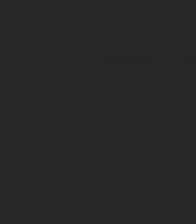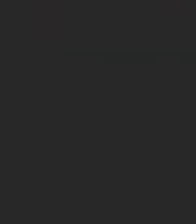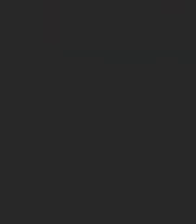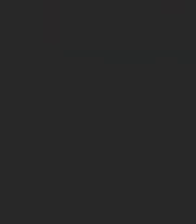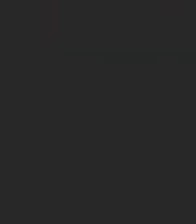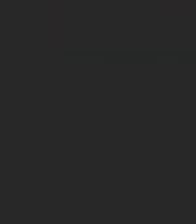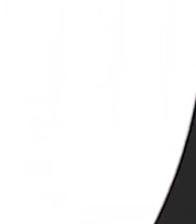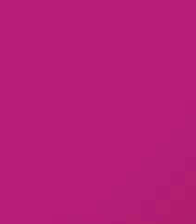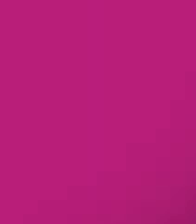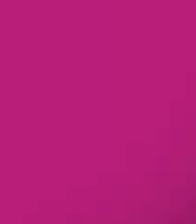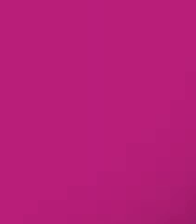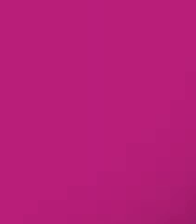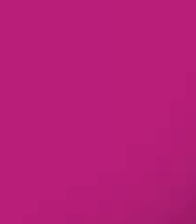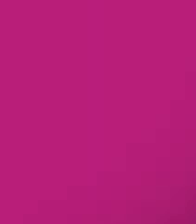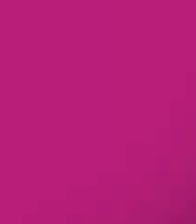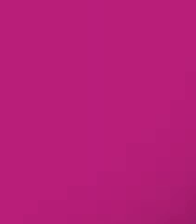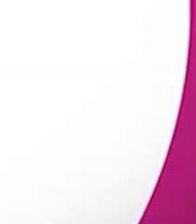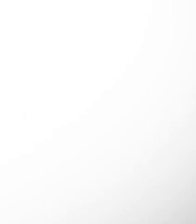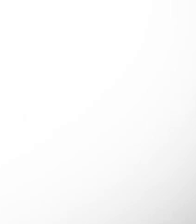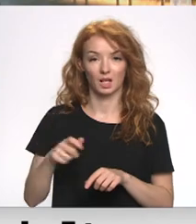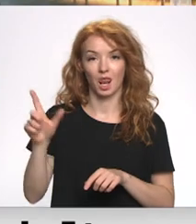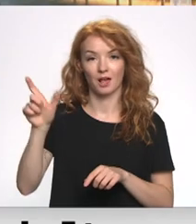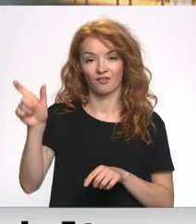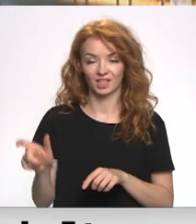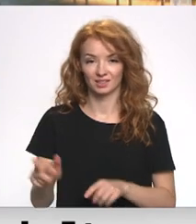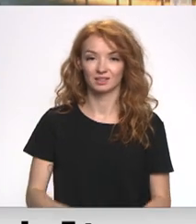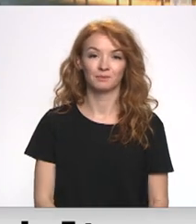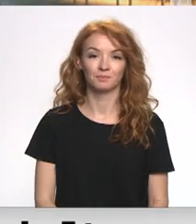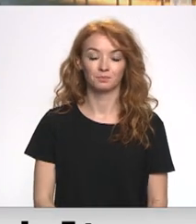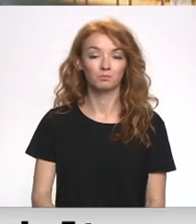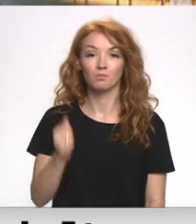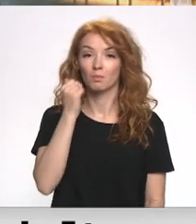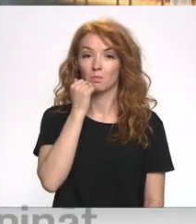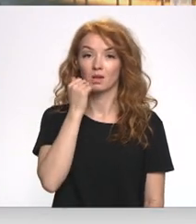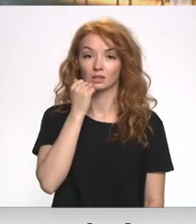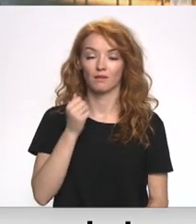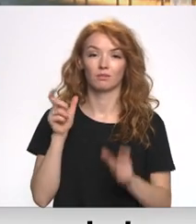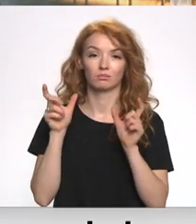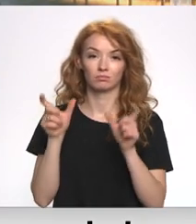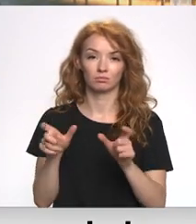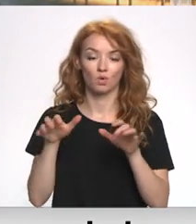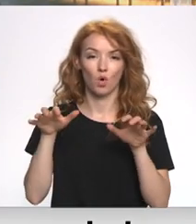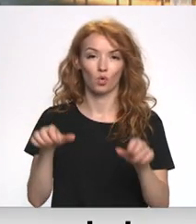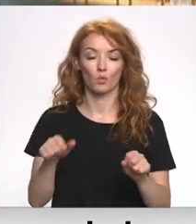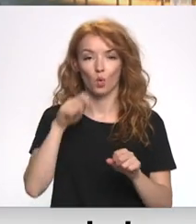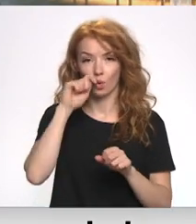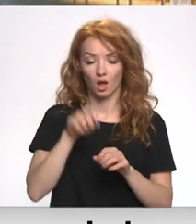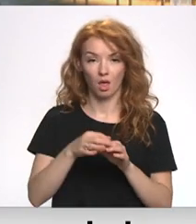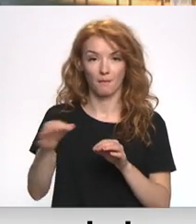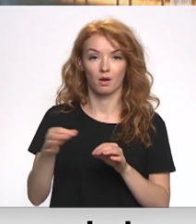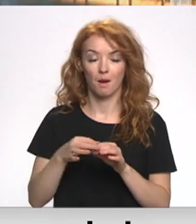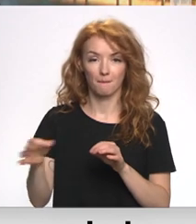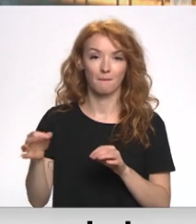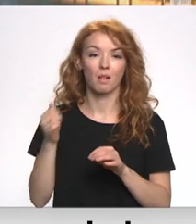Re, viss ēters ir te! Bet Maskavas kontrolētajos un okupētajos Ukrainas apgabalos